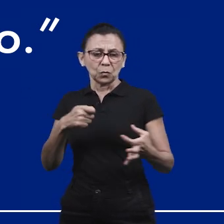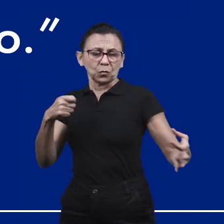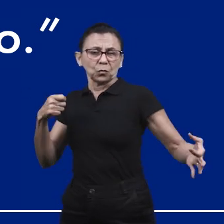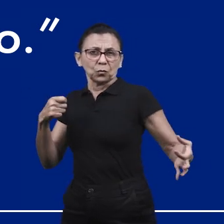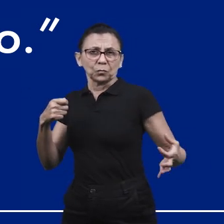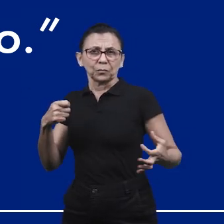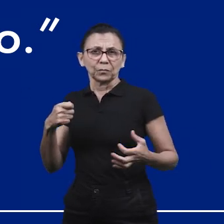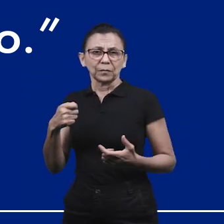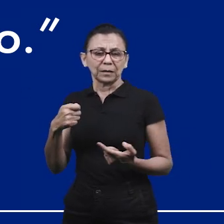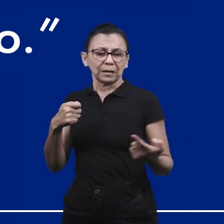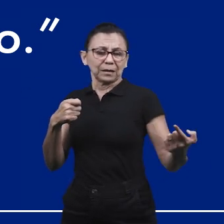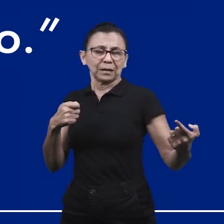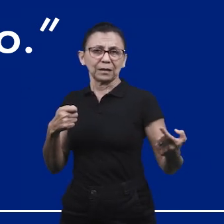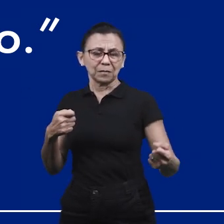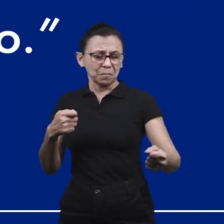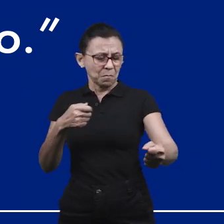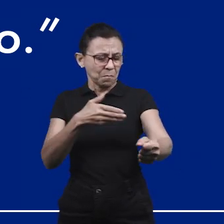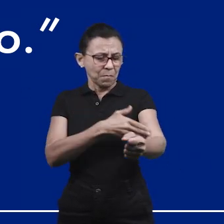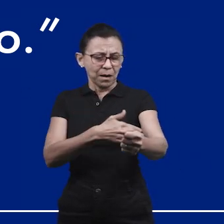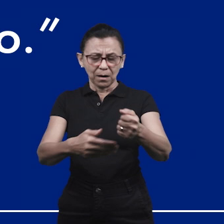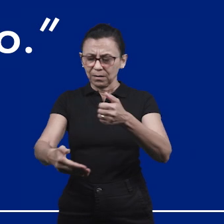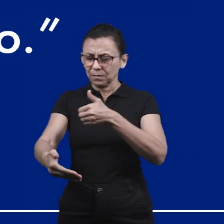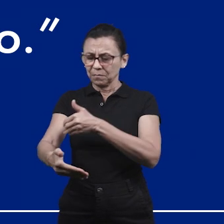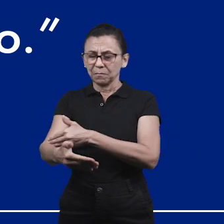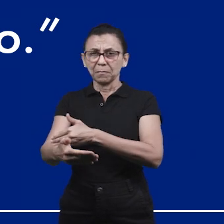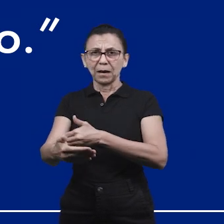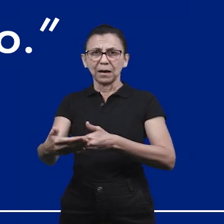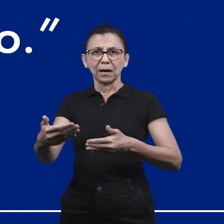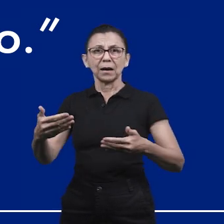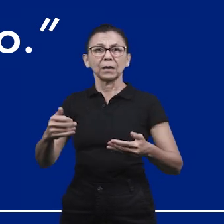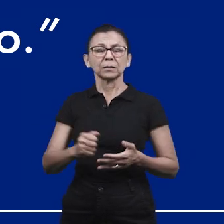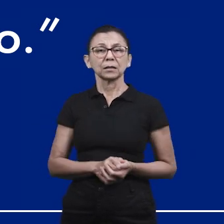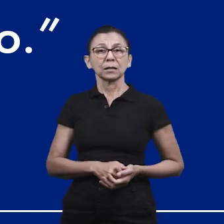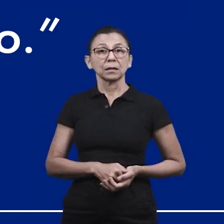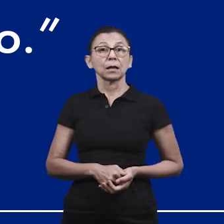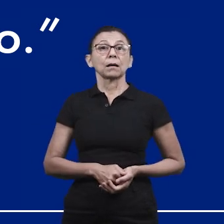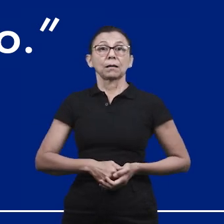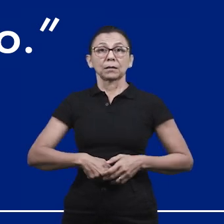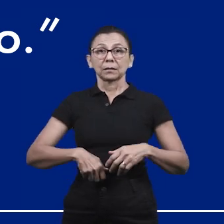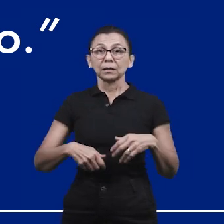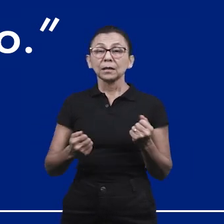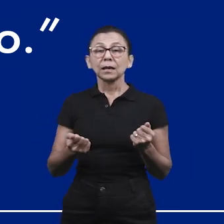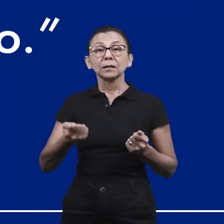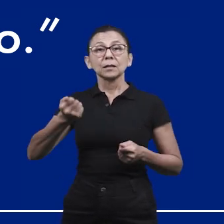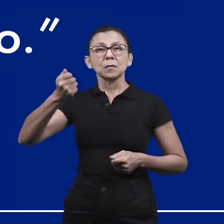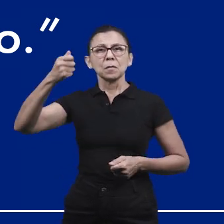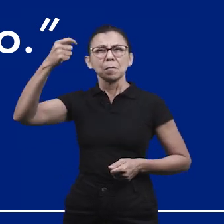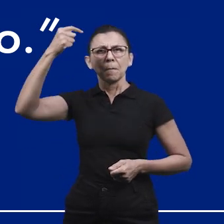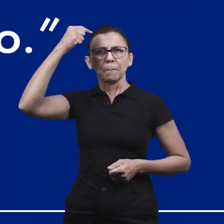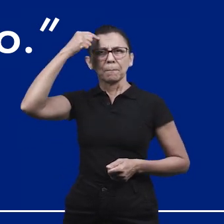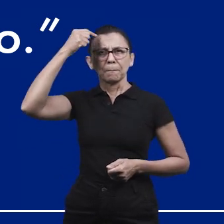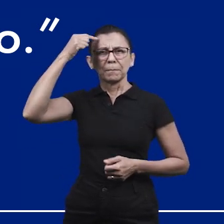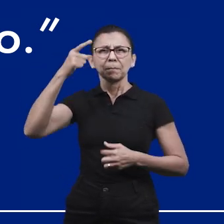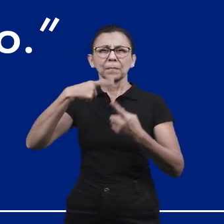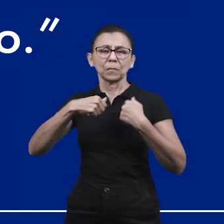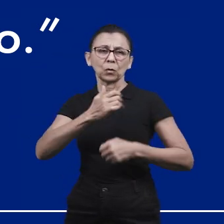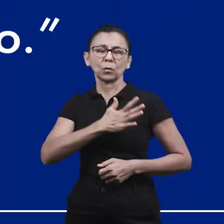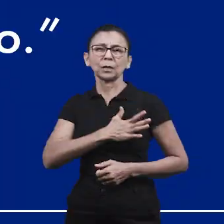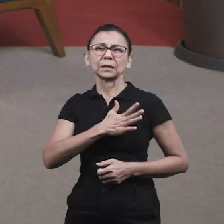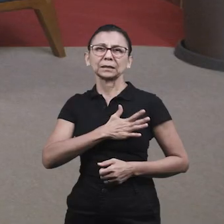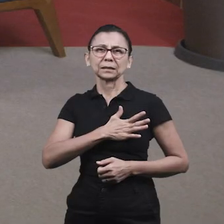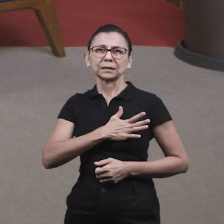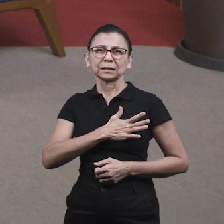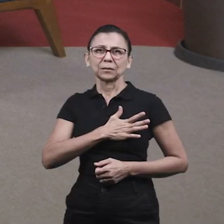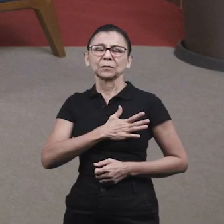plus pénétrante de n'importe quelle épée de double tranchant, il pénètre jusqu'à la division de l'âme, de l'esprit et de jointure et moelle, et